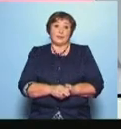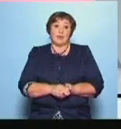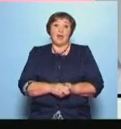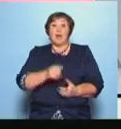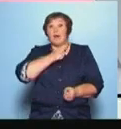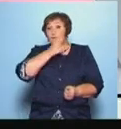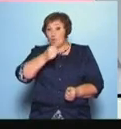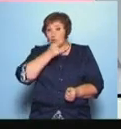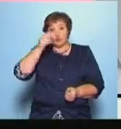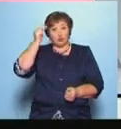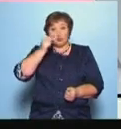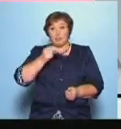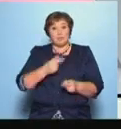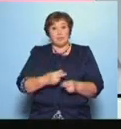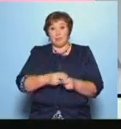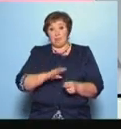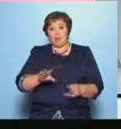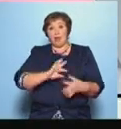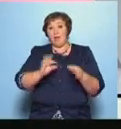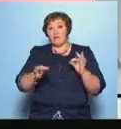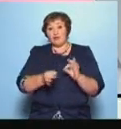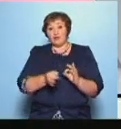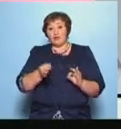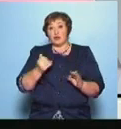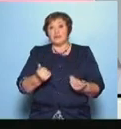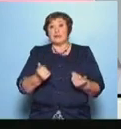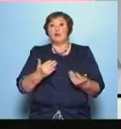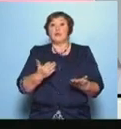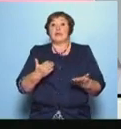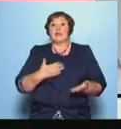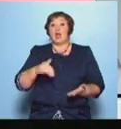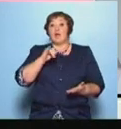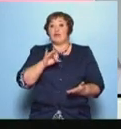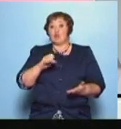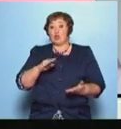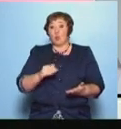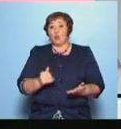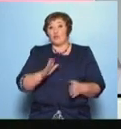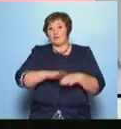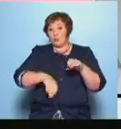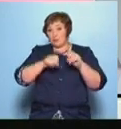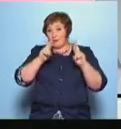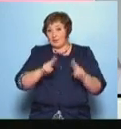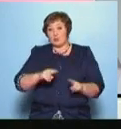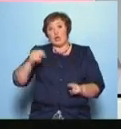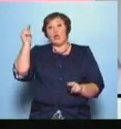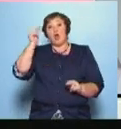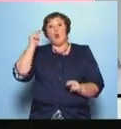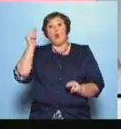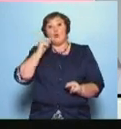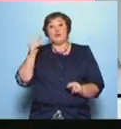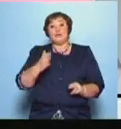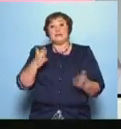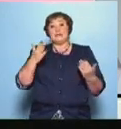Возраст учебе не помеха. В Ижевске пенсионер решил освоить абсолютно новую для себя профессию. Учится заочно на спортивного